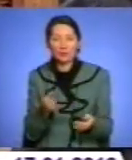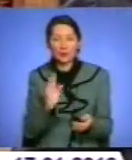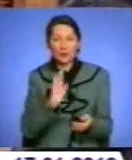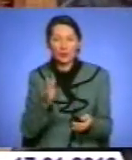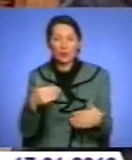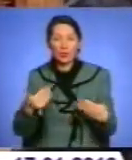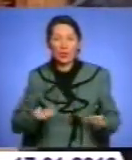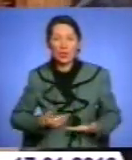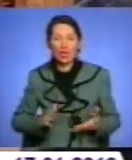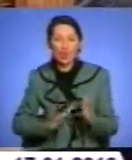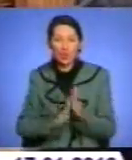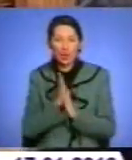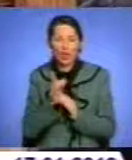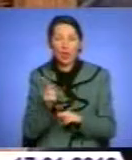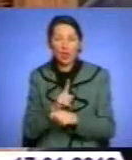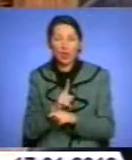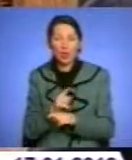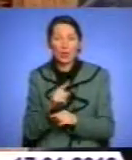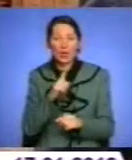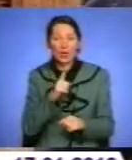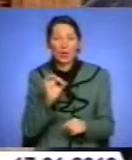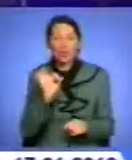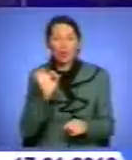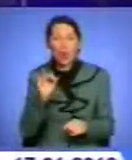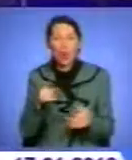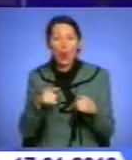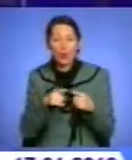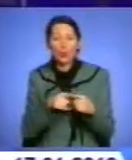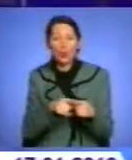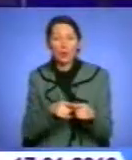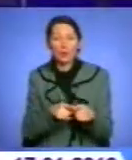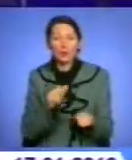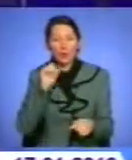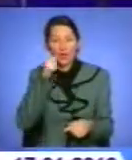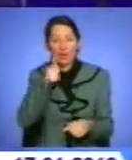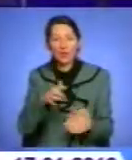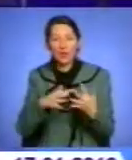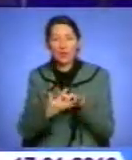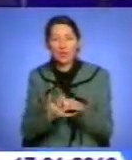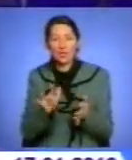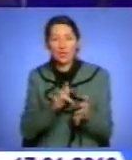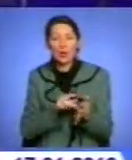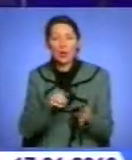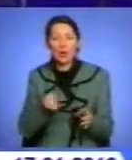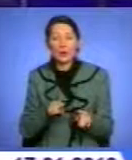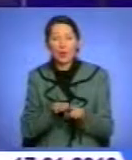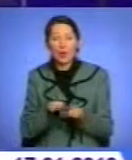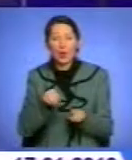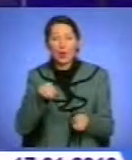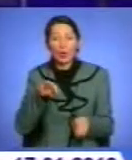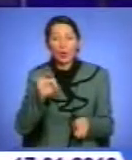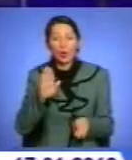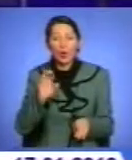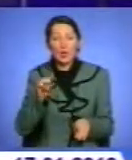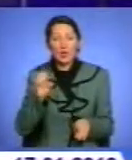будуть жити і рости в Тернополі, в зоокутку. А завтра у селищі міського типу Товсте Заліщицького